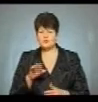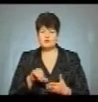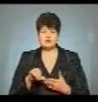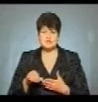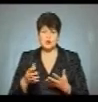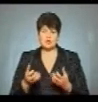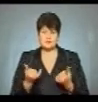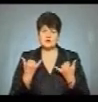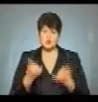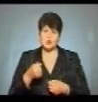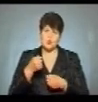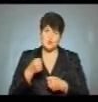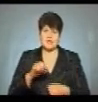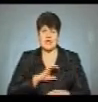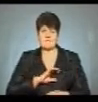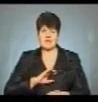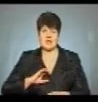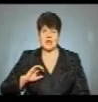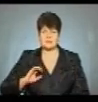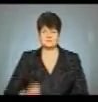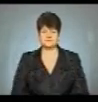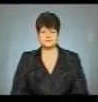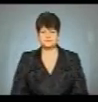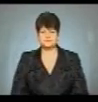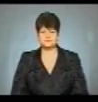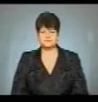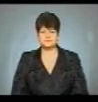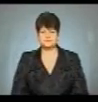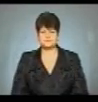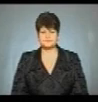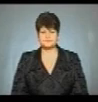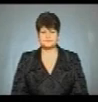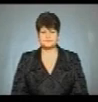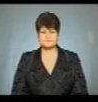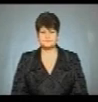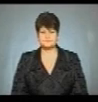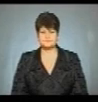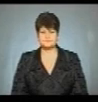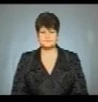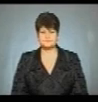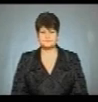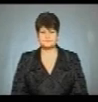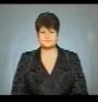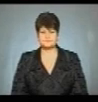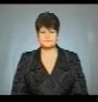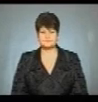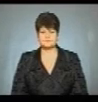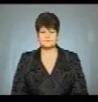отримали сьогодні кубки та медалі. Світлана Лазорик, Андрій Бодак. Новини на Суспільному. Тернопіль.